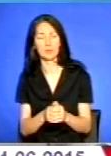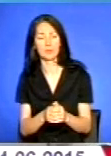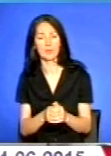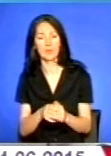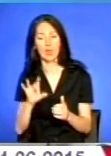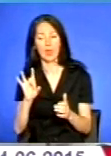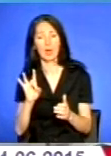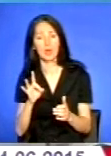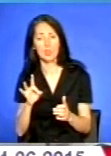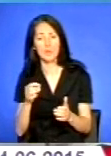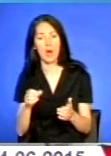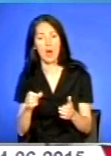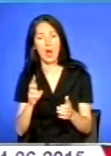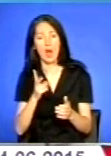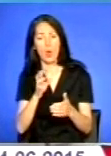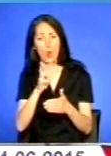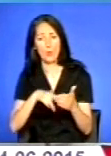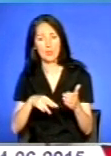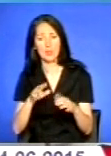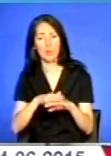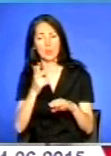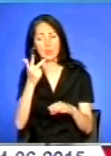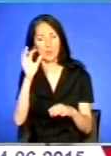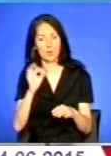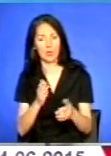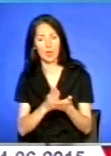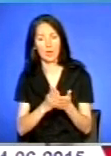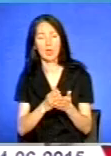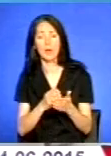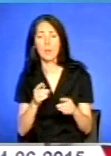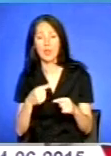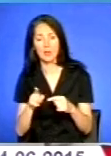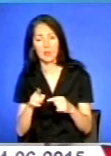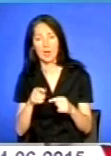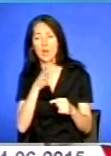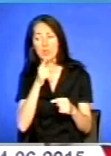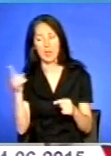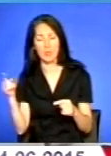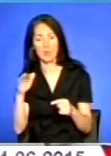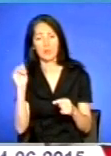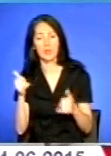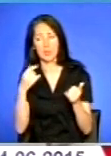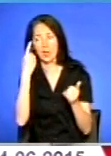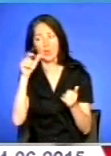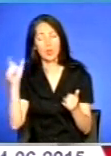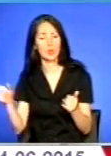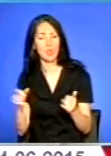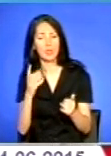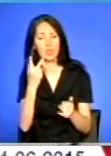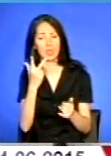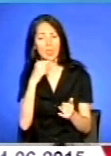Разова комісія банку – 3%. Є деякі відмінності в термінах кредитування. Для фізичних осіб – це 3 роки,